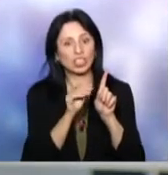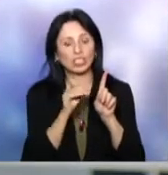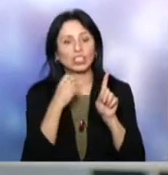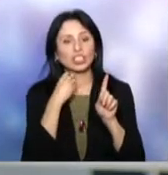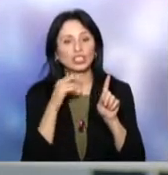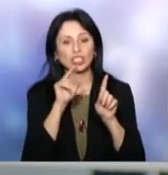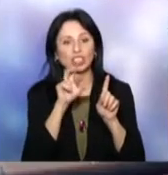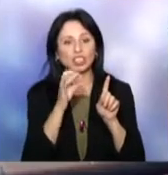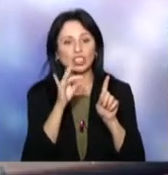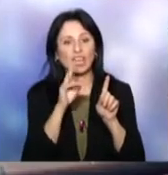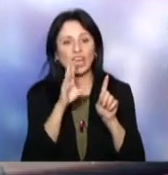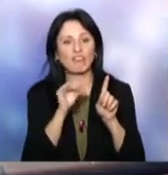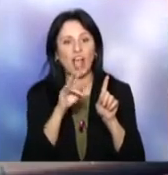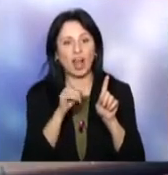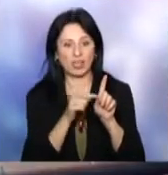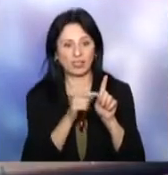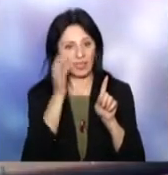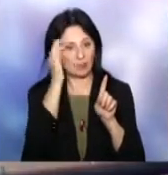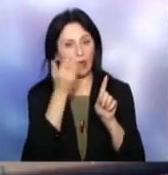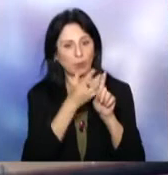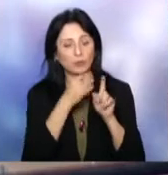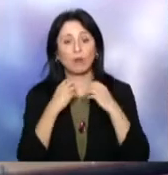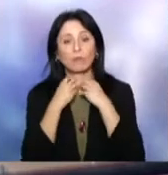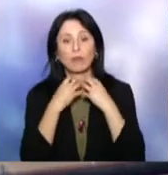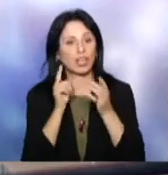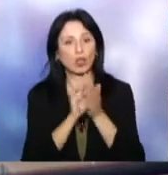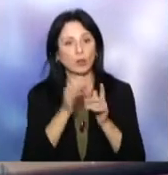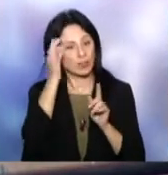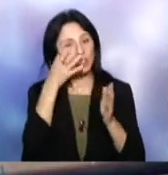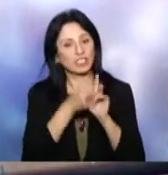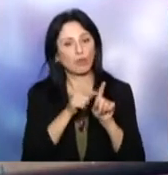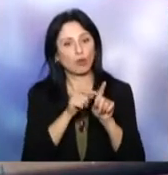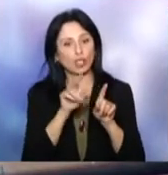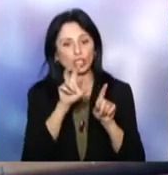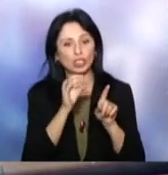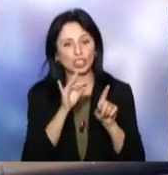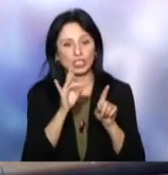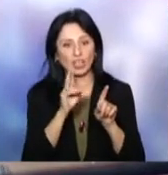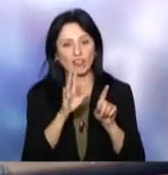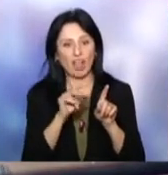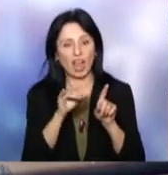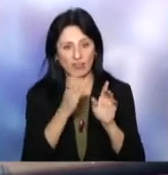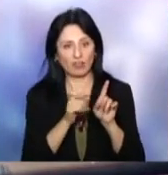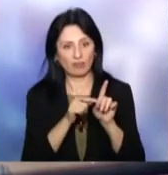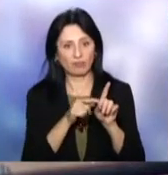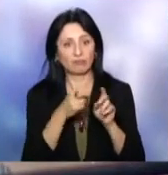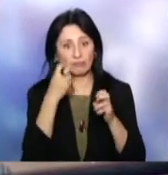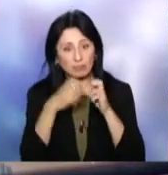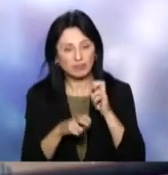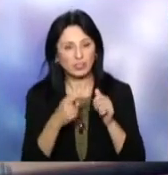აპარატი. აკნეს შემთხვევაში სწორედ ამ თმისა და ცხიმოვანი ჯირკვლის აპარატის დაზიანება